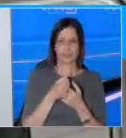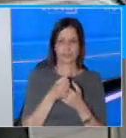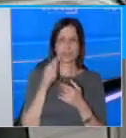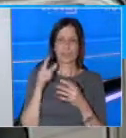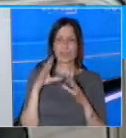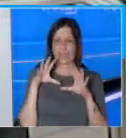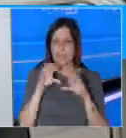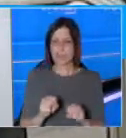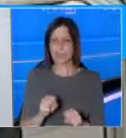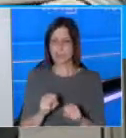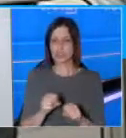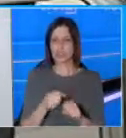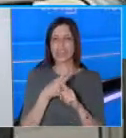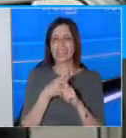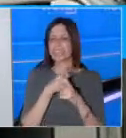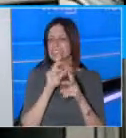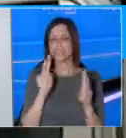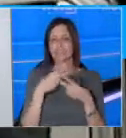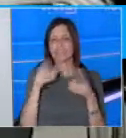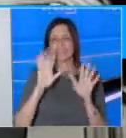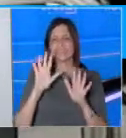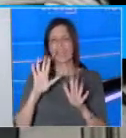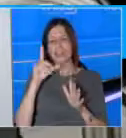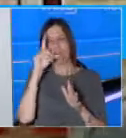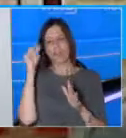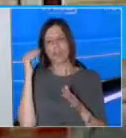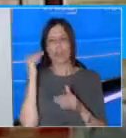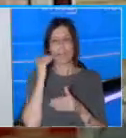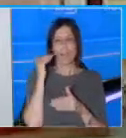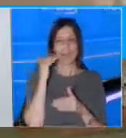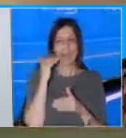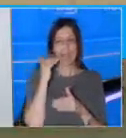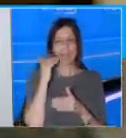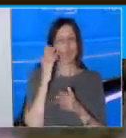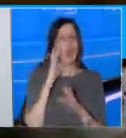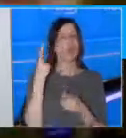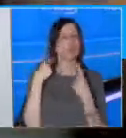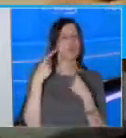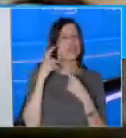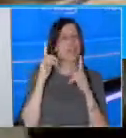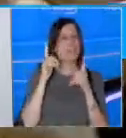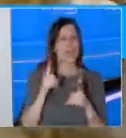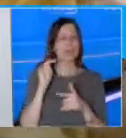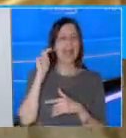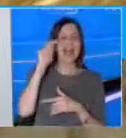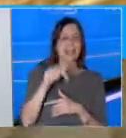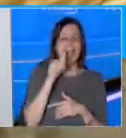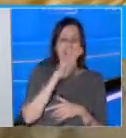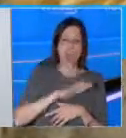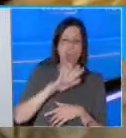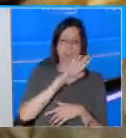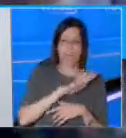שהכיבוש הנאצי לא אפשר לסרטים הוליוודיים, לסרטים אמריקאים, במשך כל שנות המלחמה להגיע לאירופה.